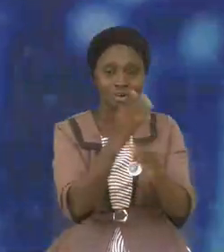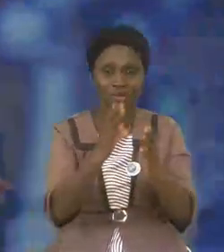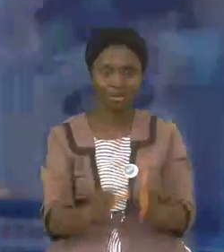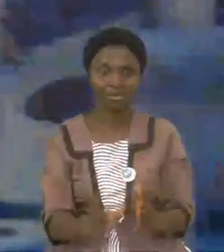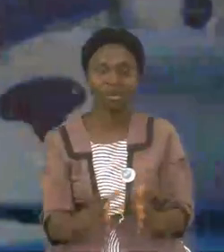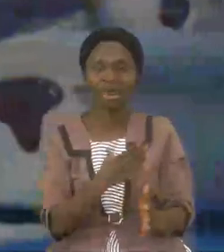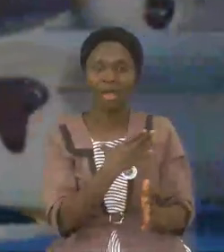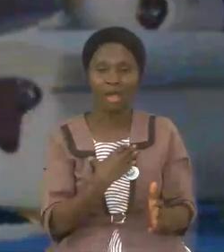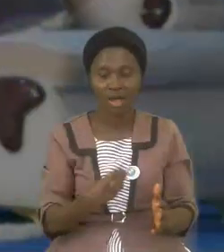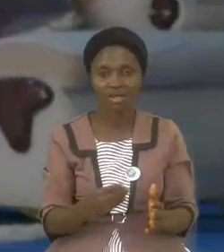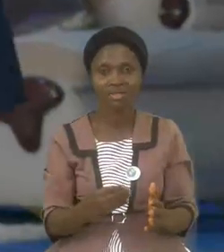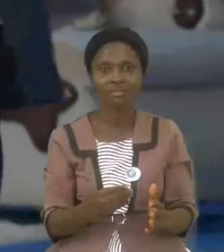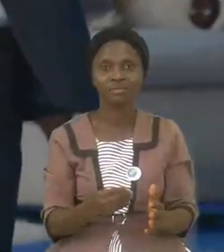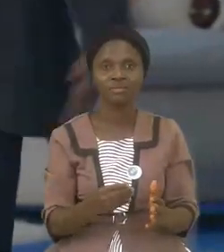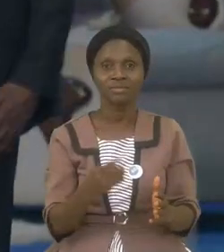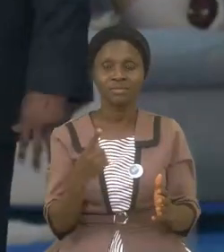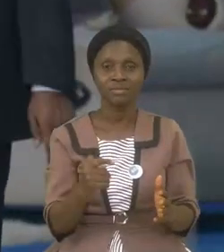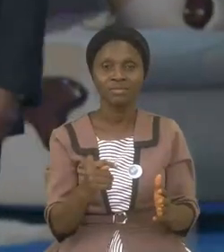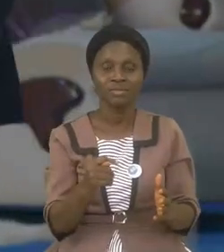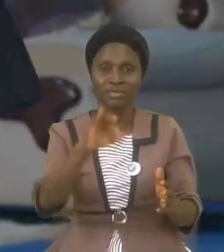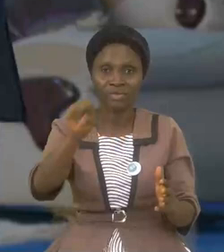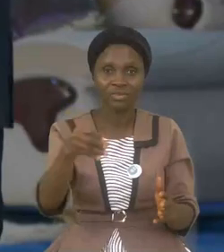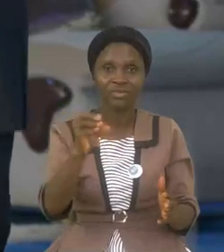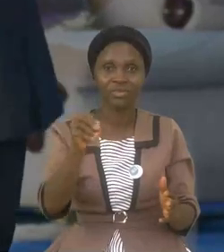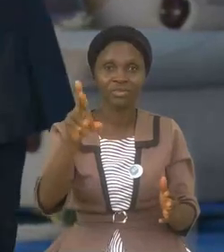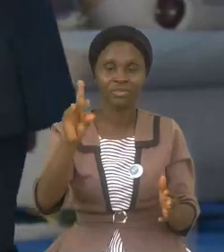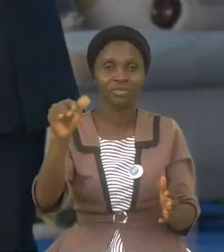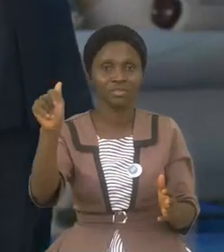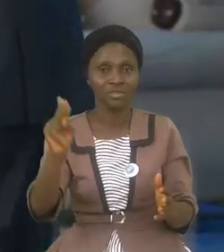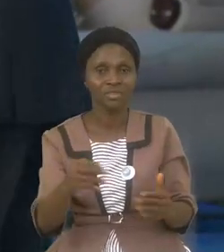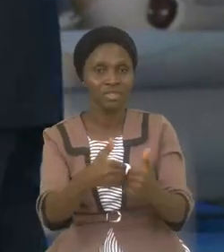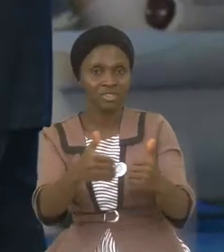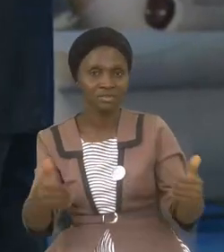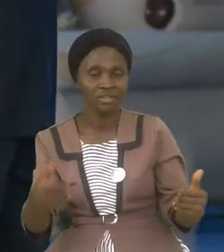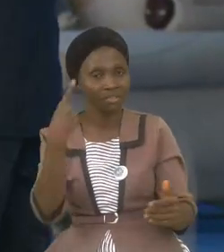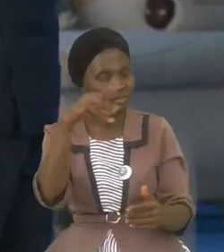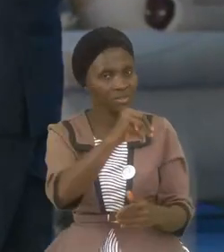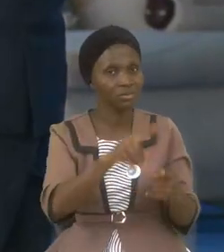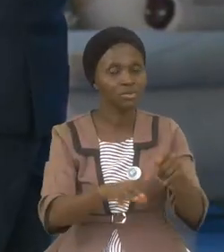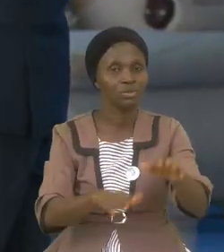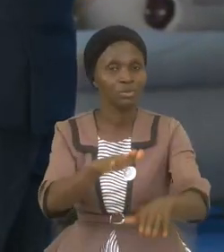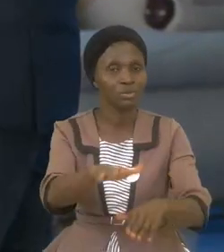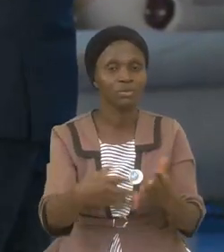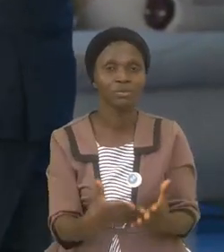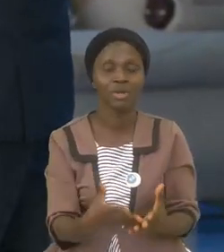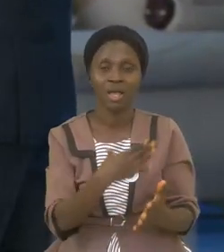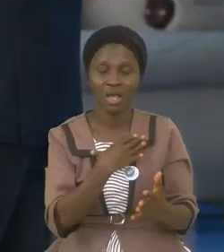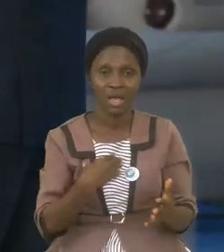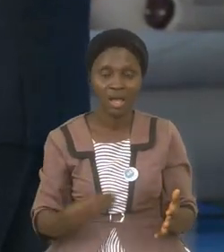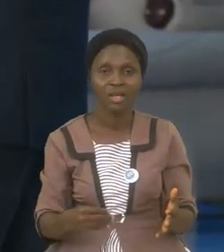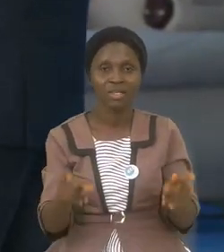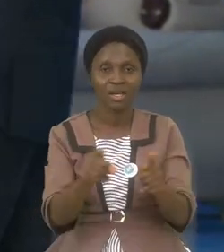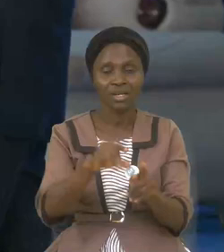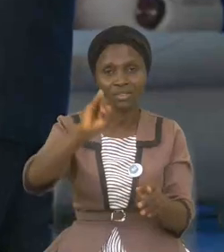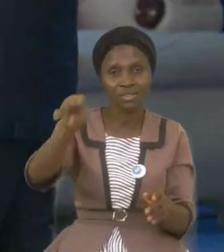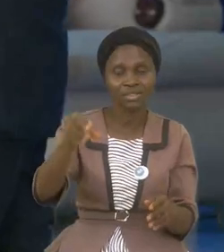rocher, Dieu appuyant leur témoignage. Les enfants d'Israël au Jourdain, dès que les sacrificateurs mettaient